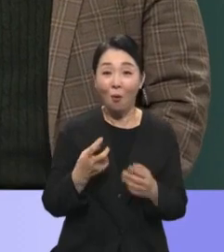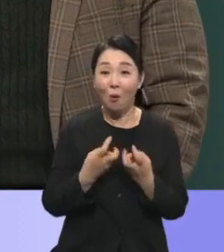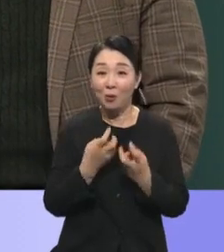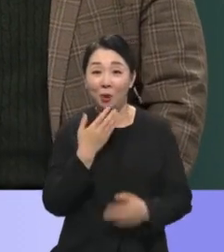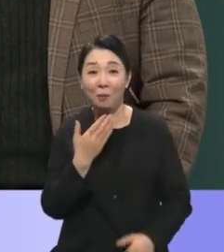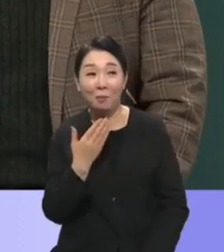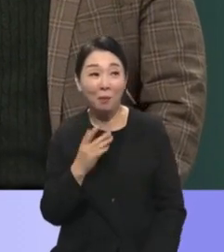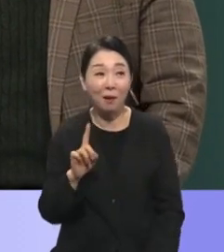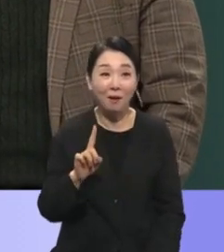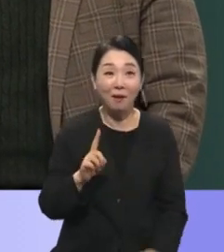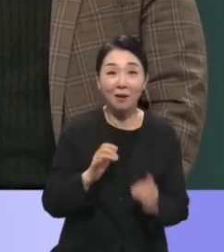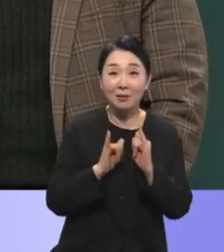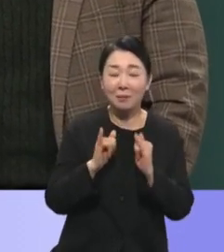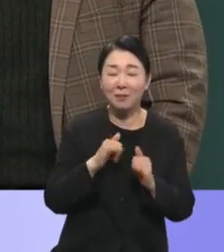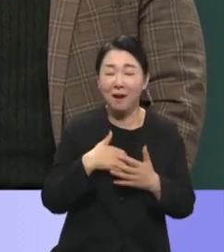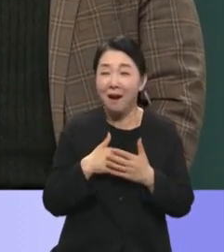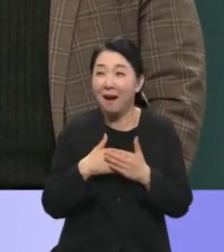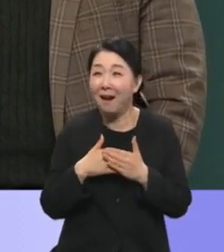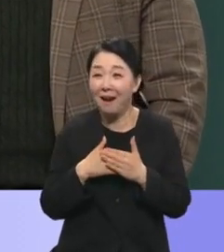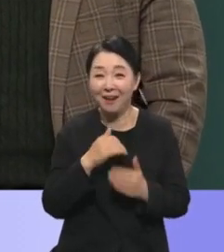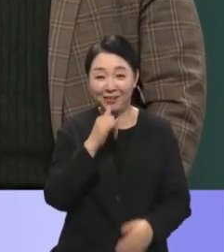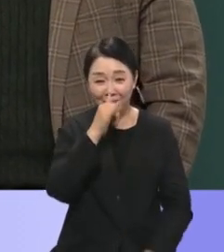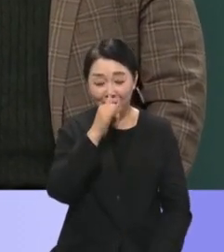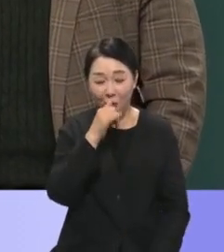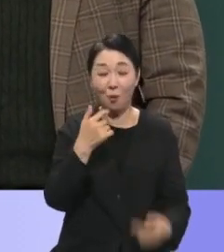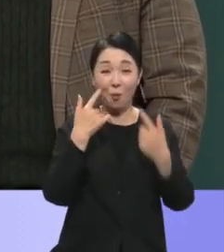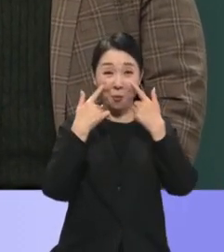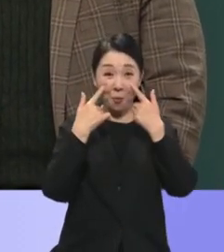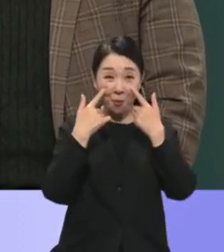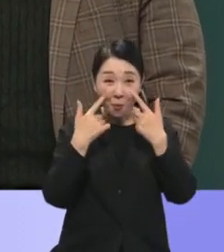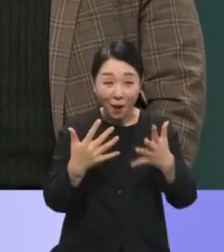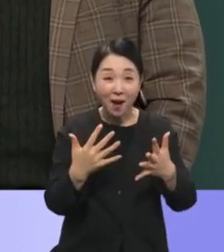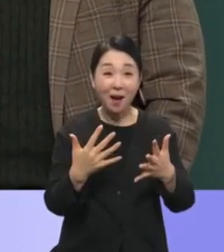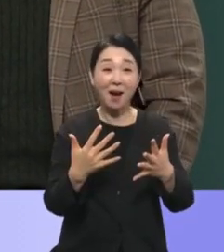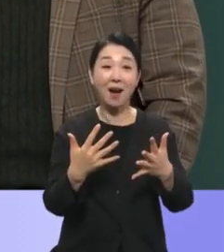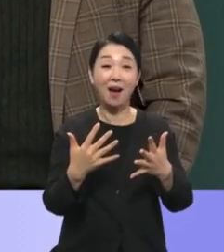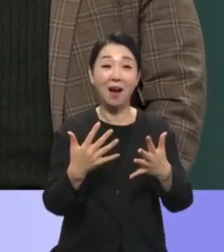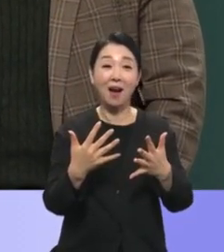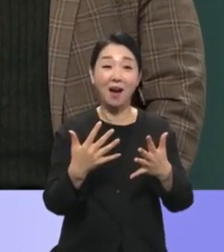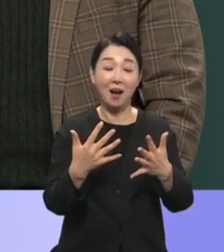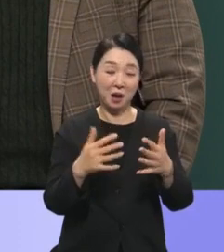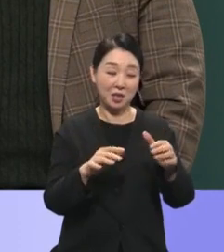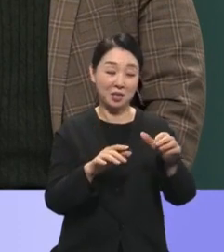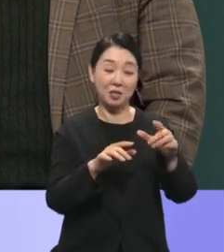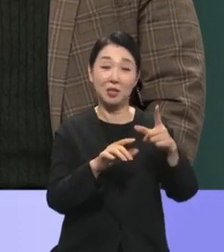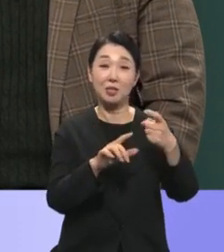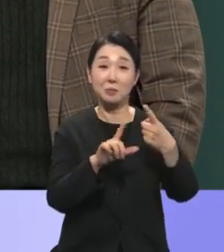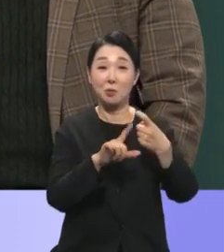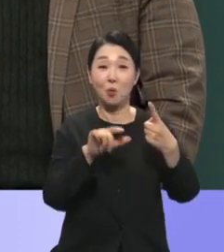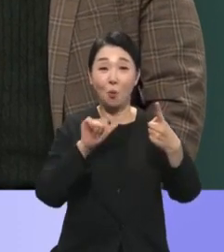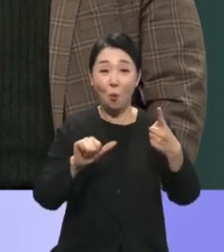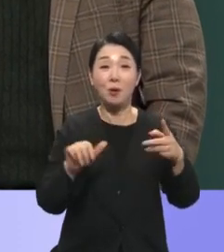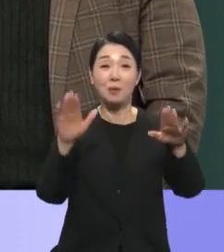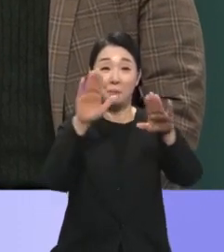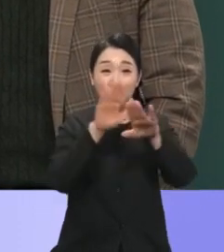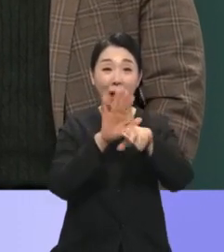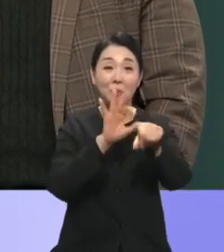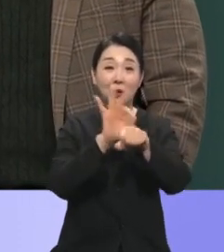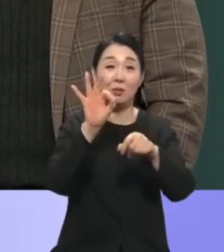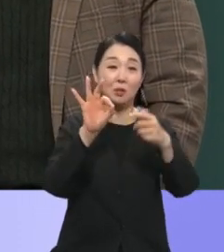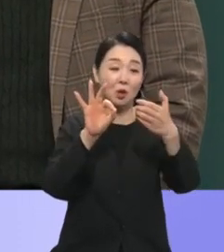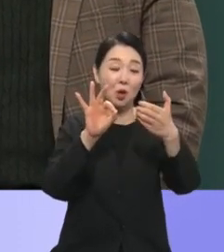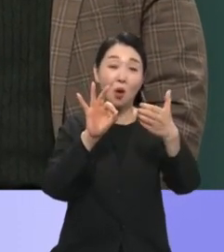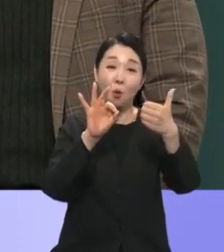것인가에 대한 사람들이 상당히 긴장을 했는데 정확하게 5일 밤 10시 59분 40초에